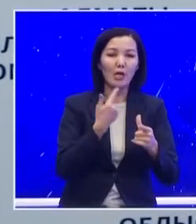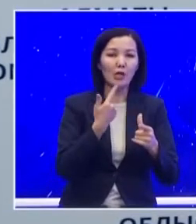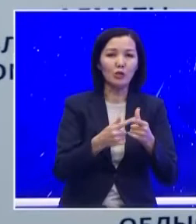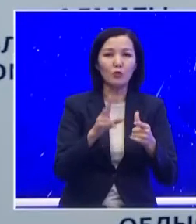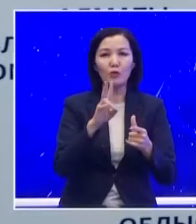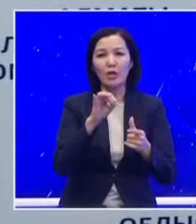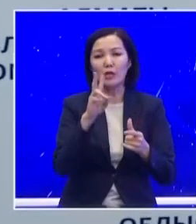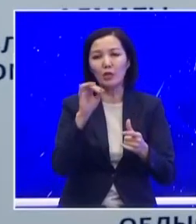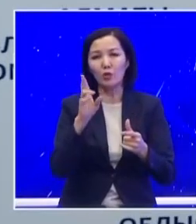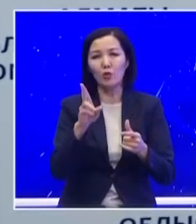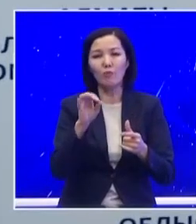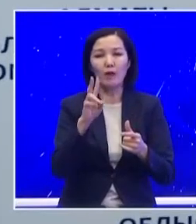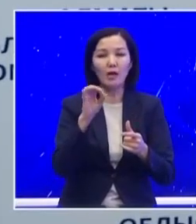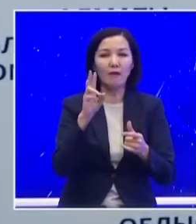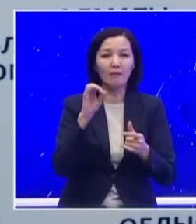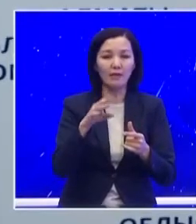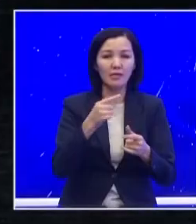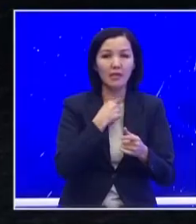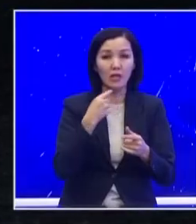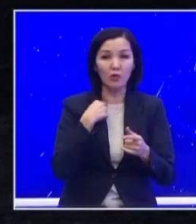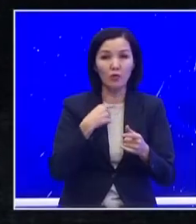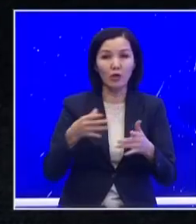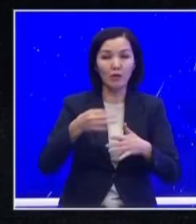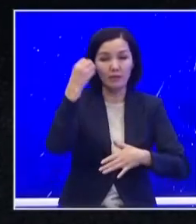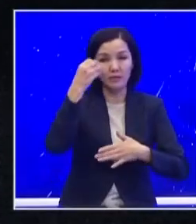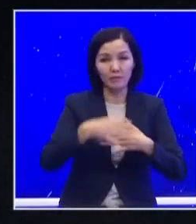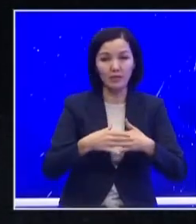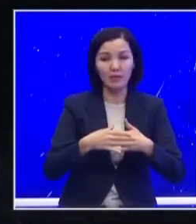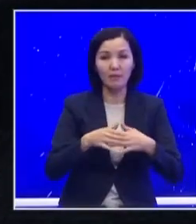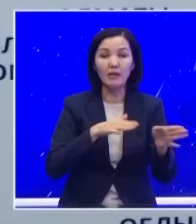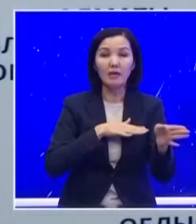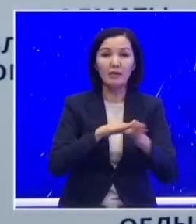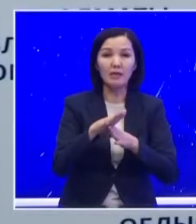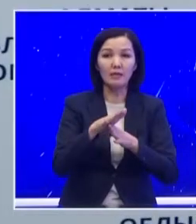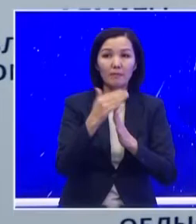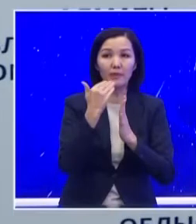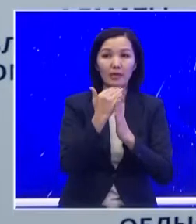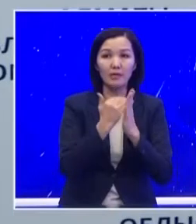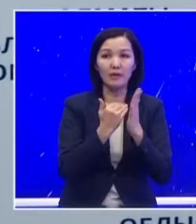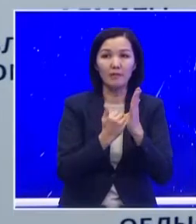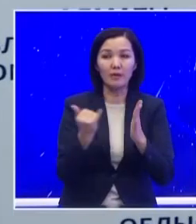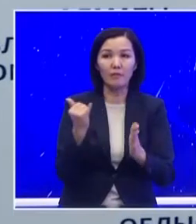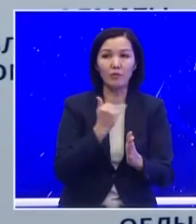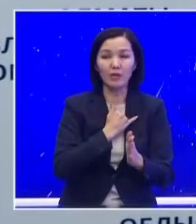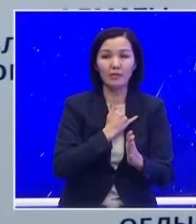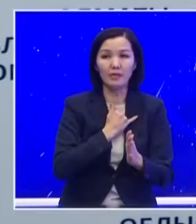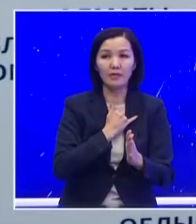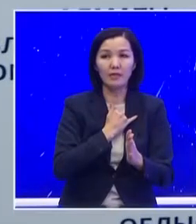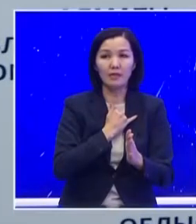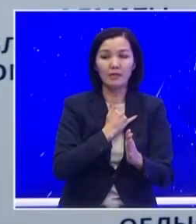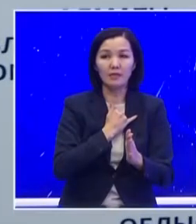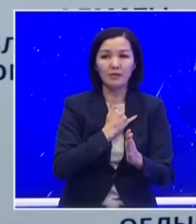Нарынкол, Баканас и Талдыкорган областным центром. Реализацией этой программы у нас